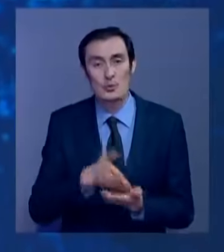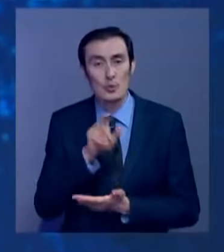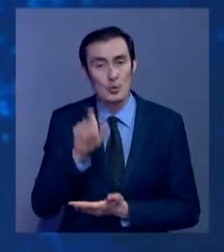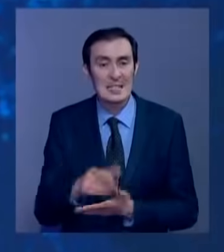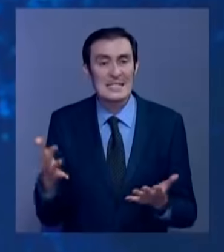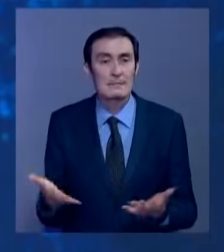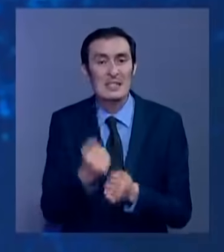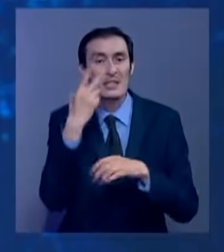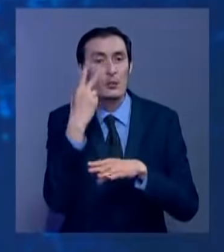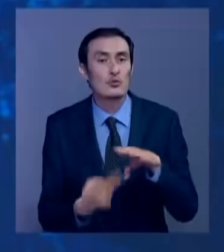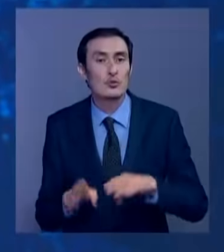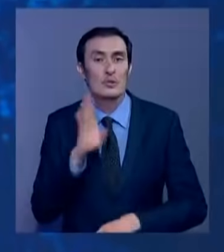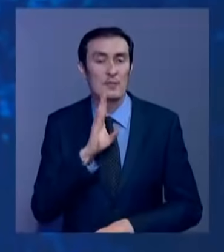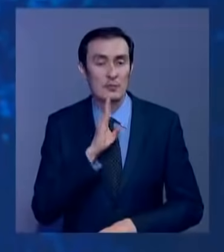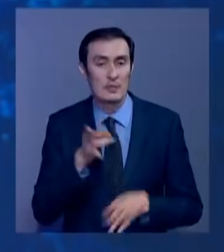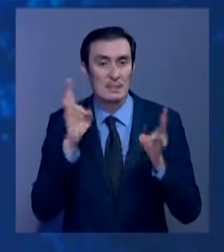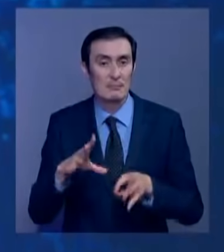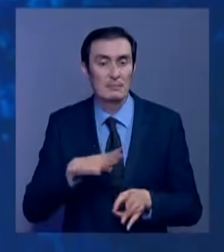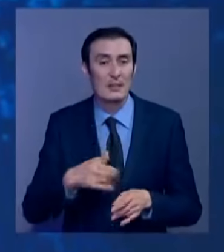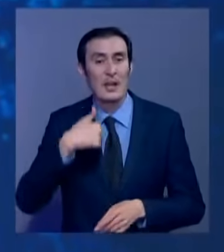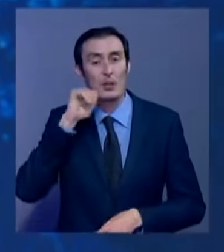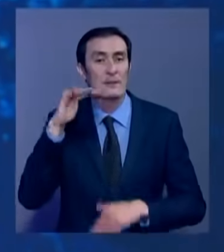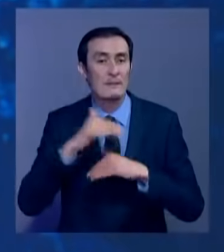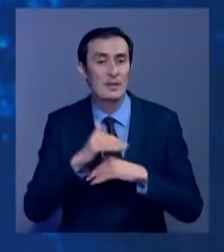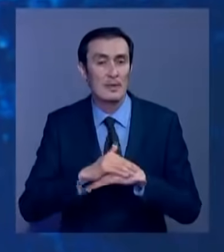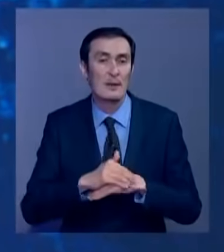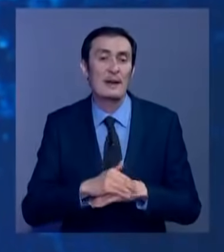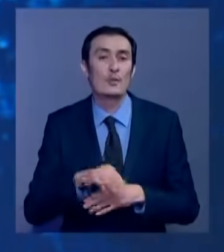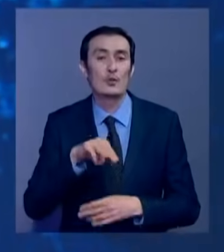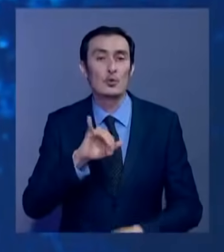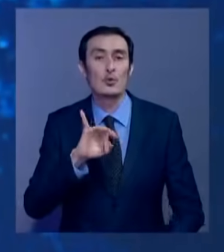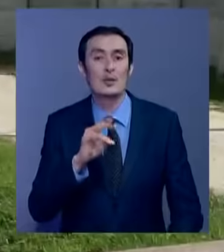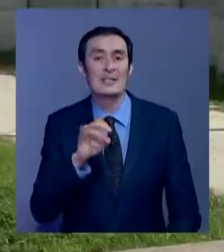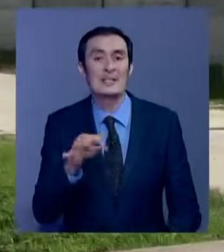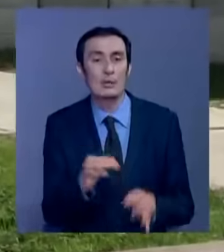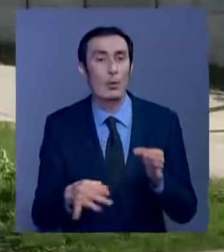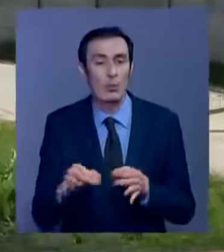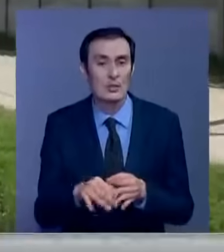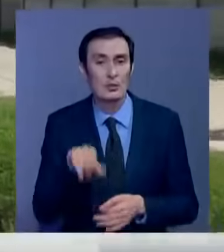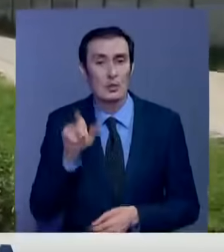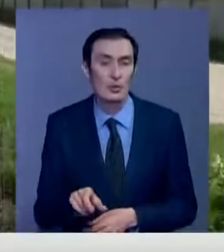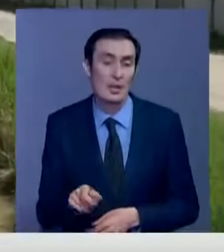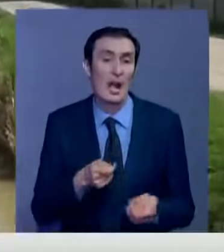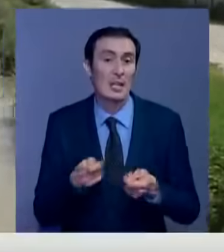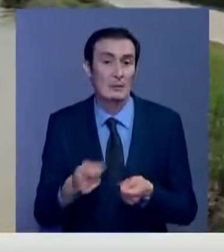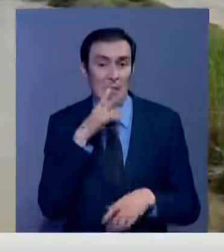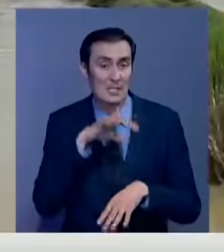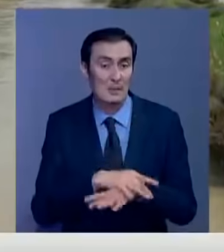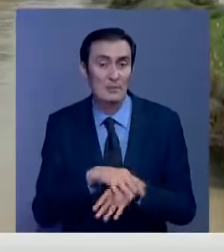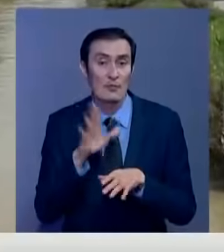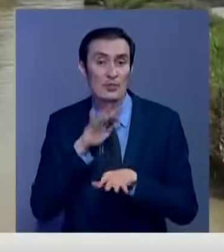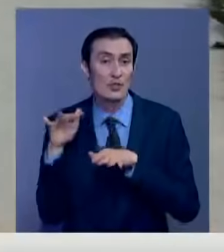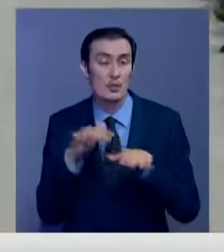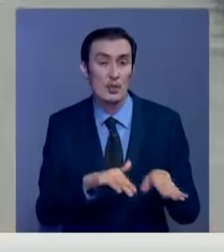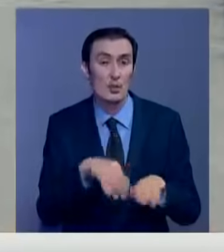Госслужащий спас тонувшую девушку. Инцидент произошел накануне вечером в Келесском районе Туркестанской области. Сотрудник местного акимата заметил, как